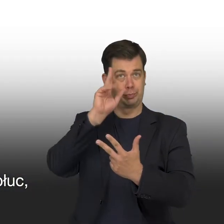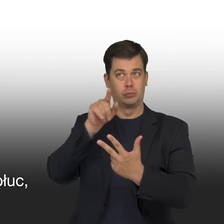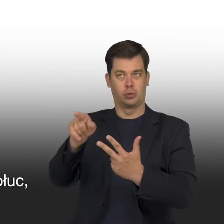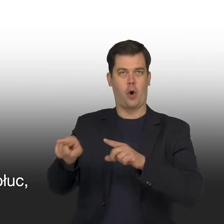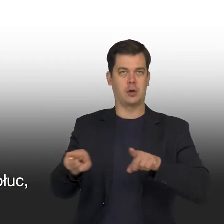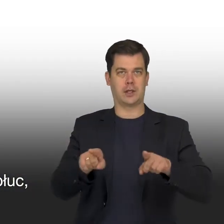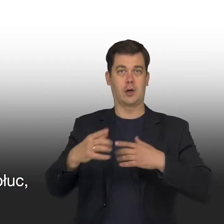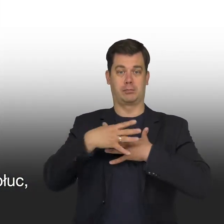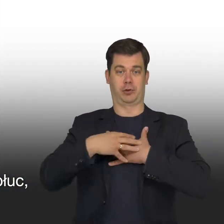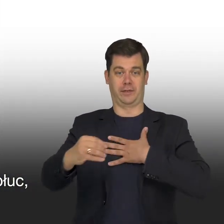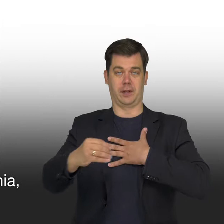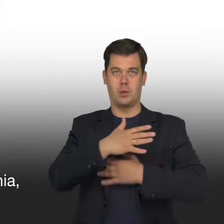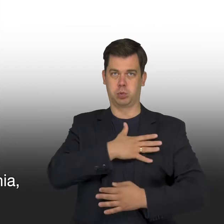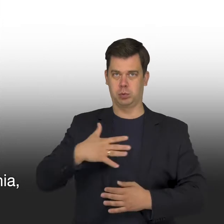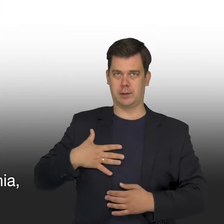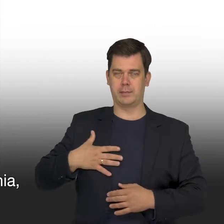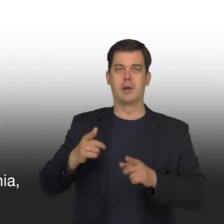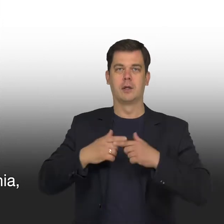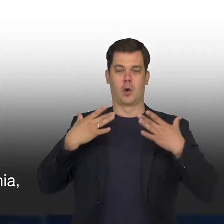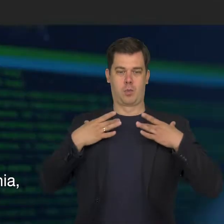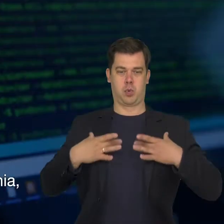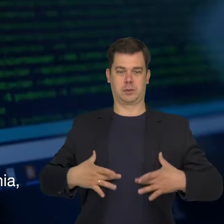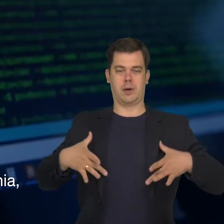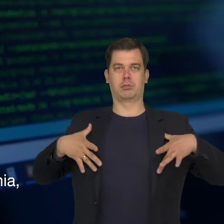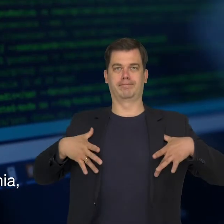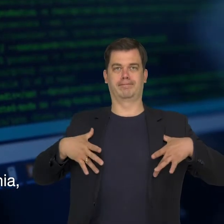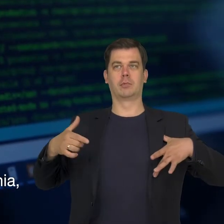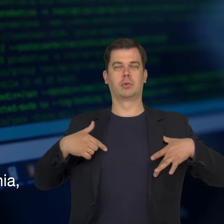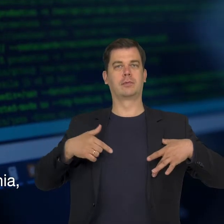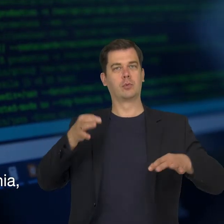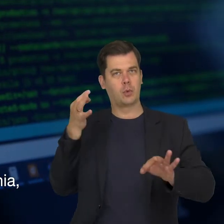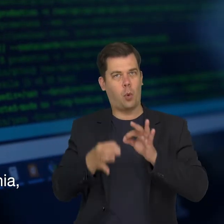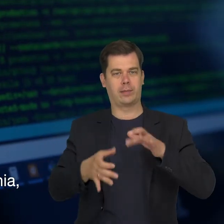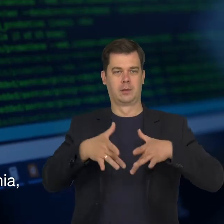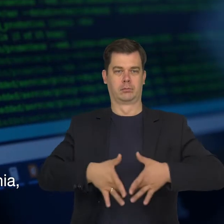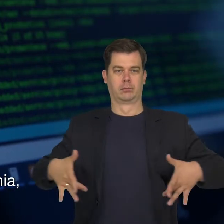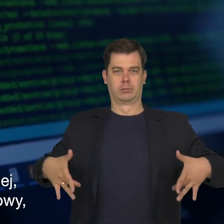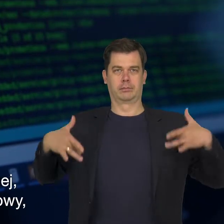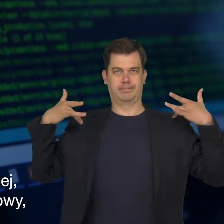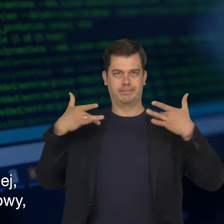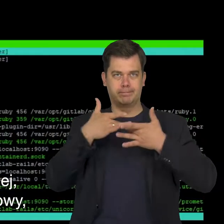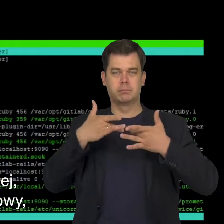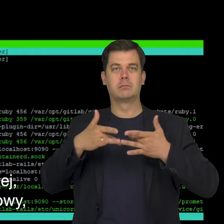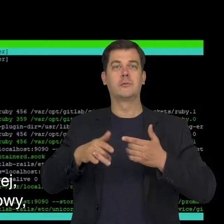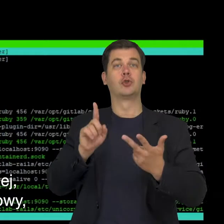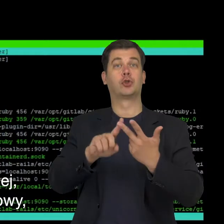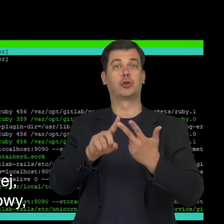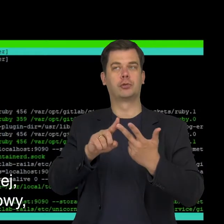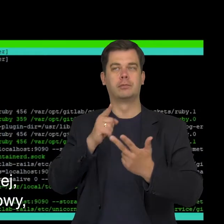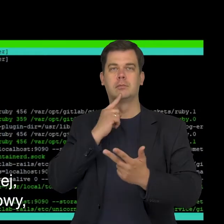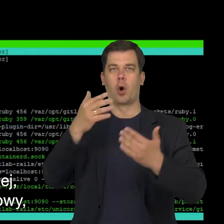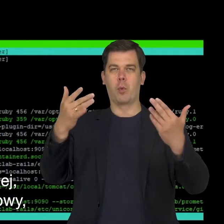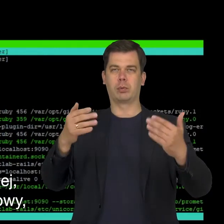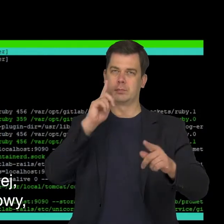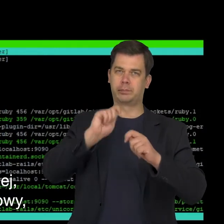czy jest to obraz RTG płuc, segmentacji obszaru zainteresowania, czyli właśnie naszych płuc, oraz